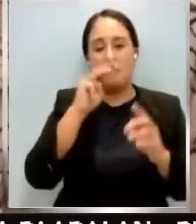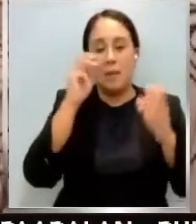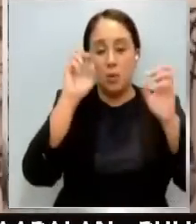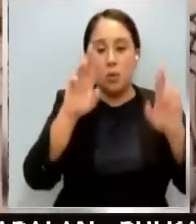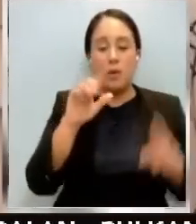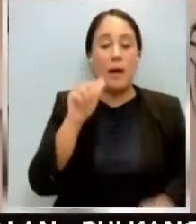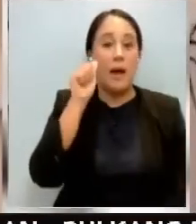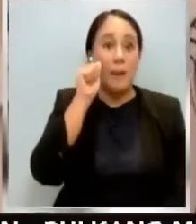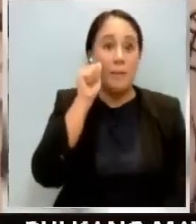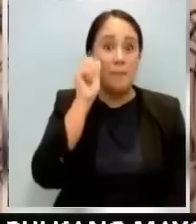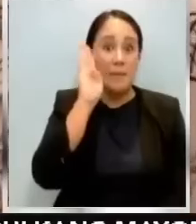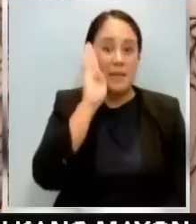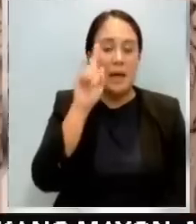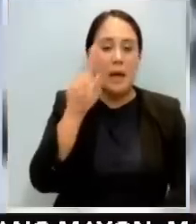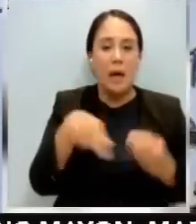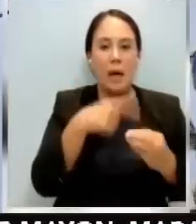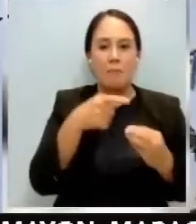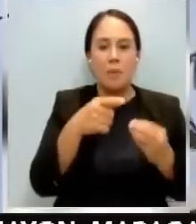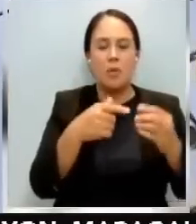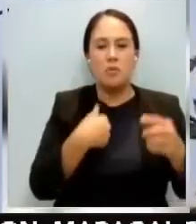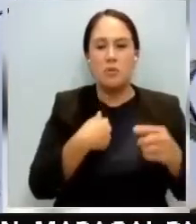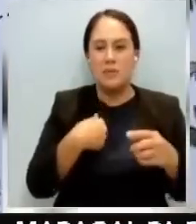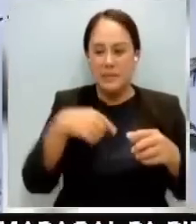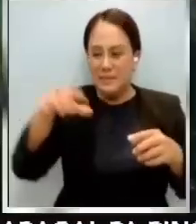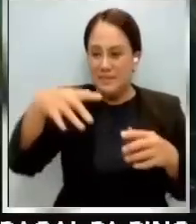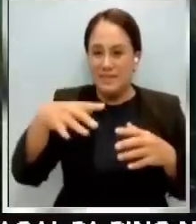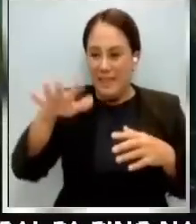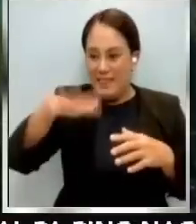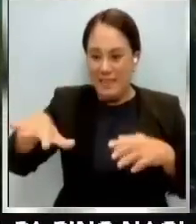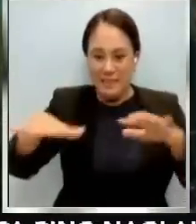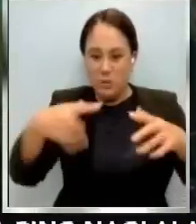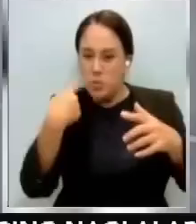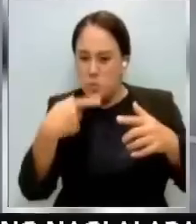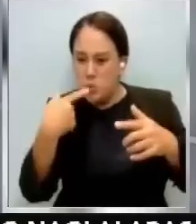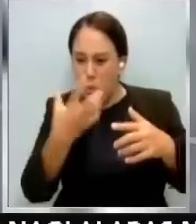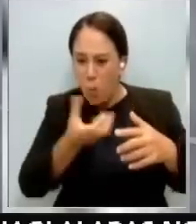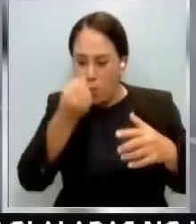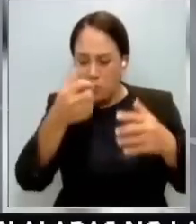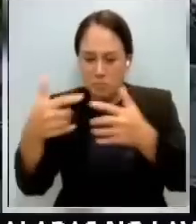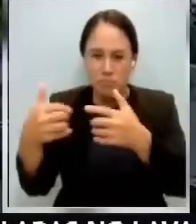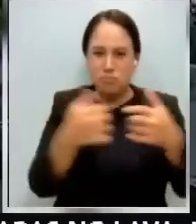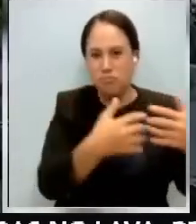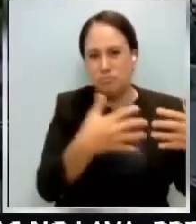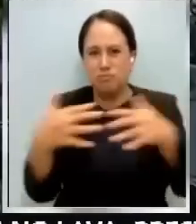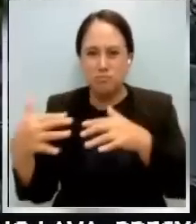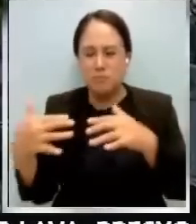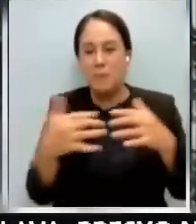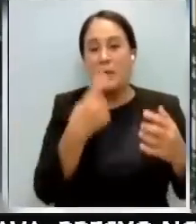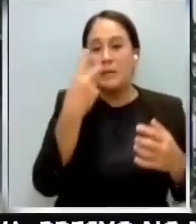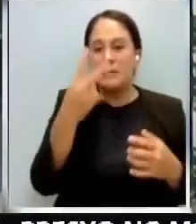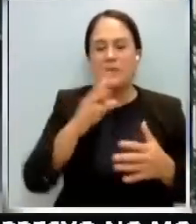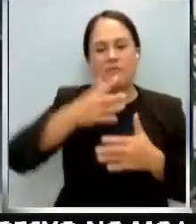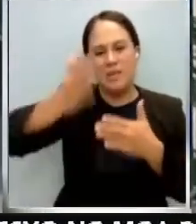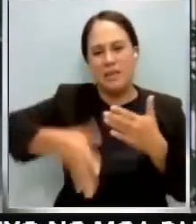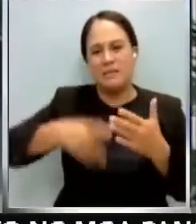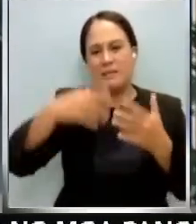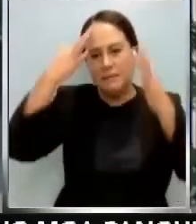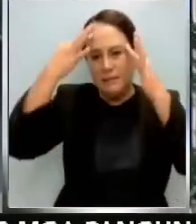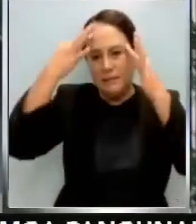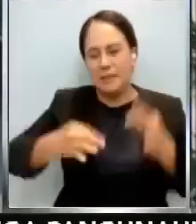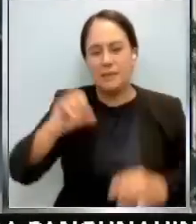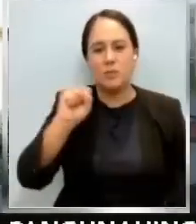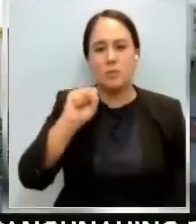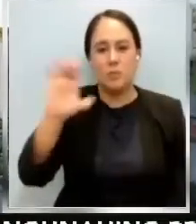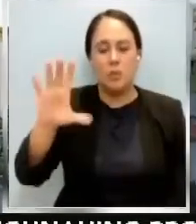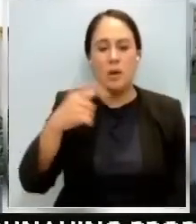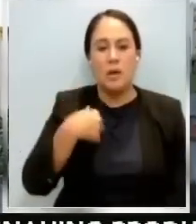ng land dispute ng dalawang lunsod. Ayon kay Taguig City Mayor Lani Cayetano, pinal na ang desisyon ng Korte Suprema na ang Fort